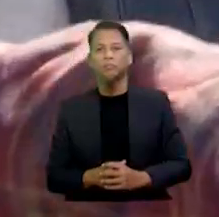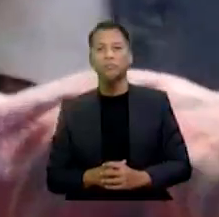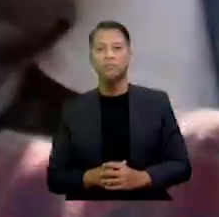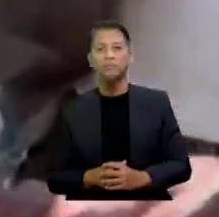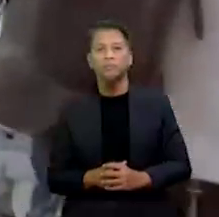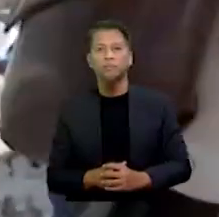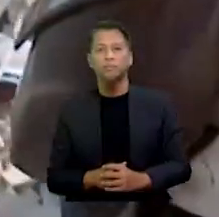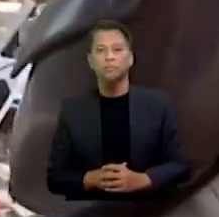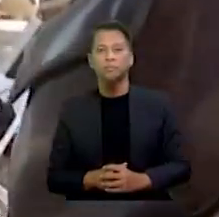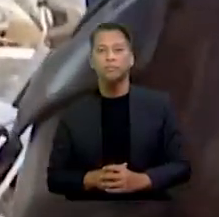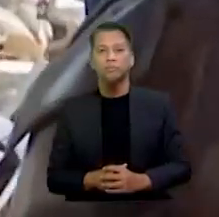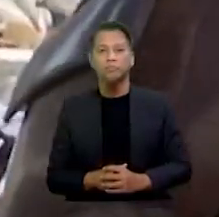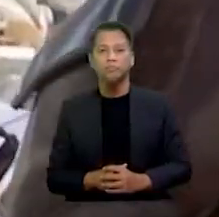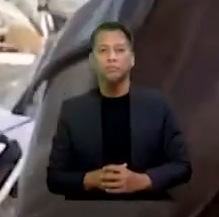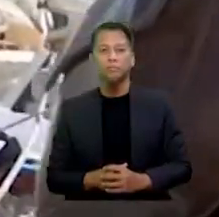bisa